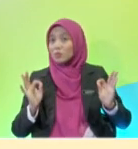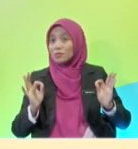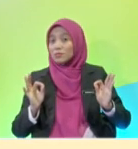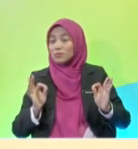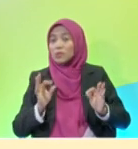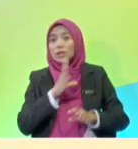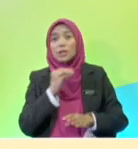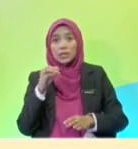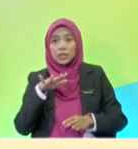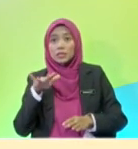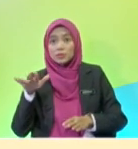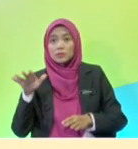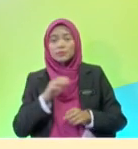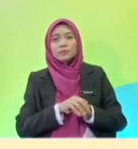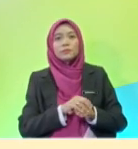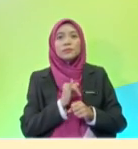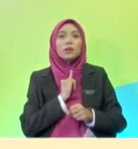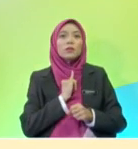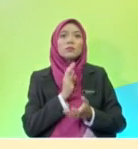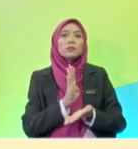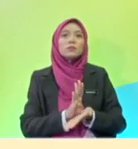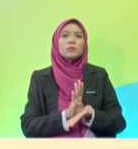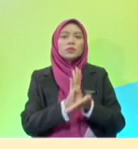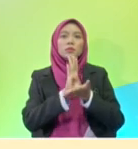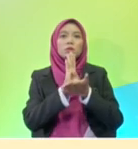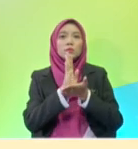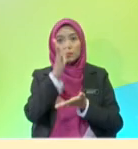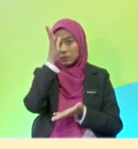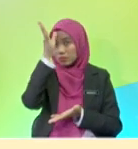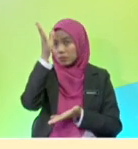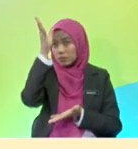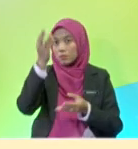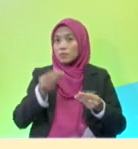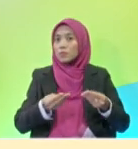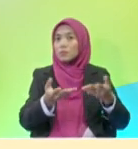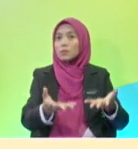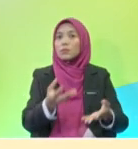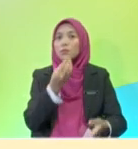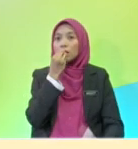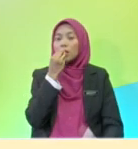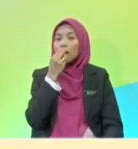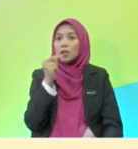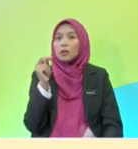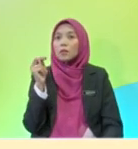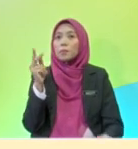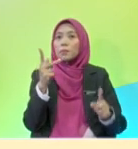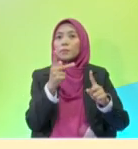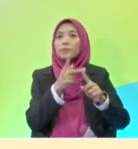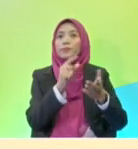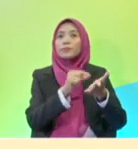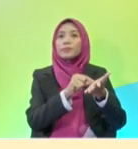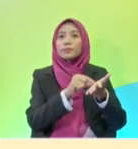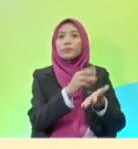saya membantu Datuk memberi makanan kepada ayam dan